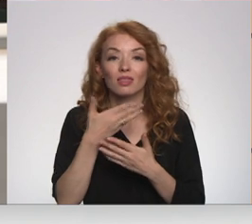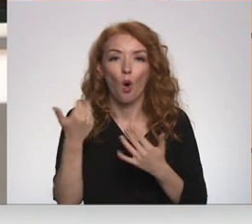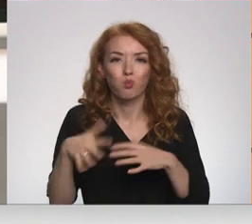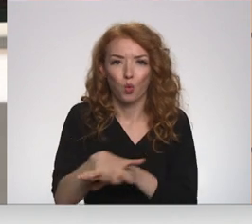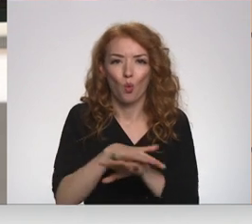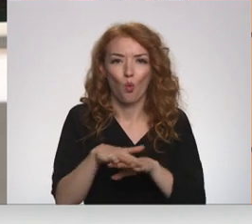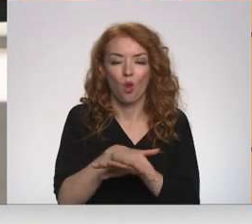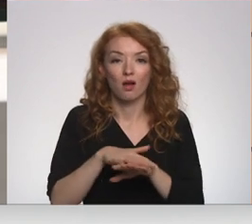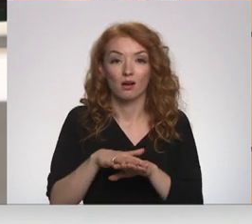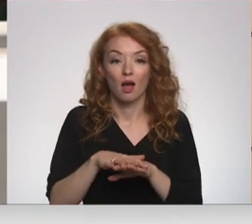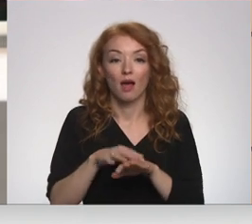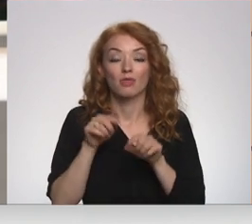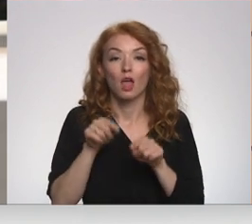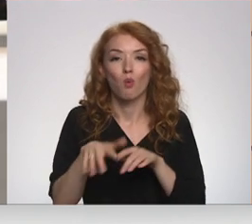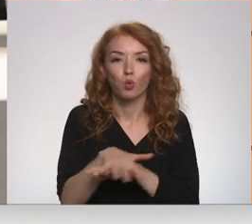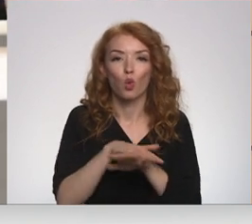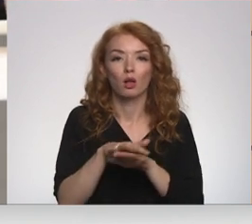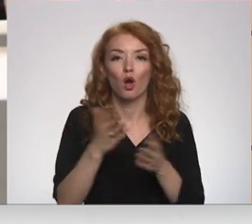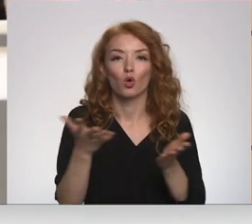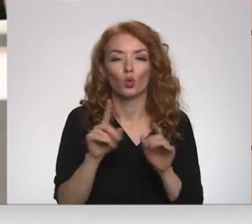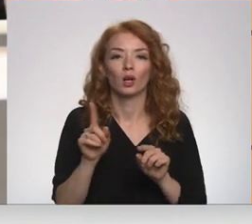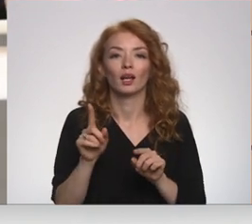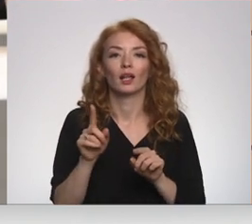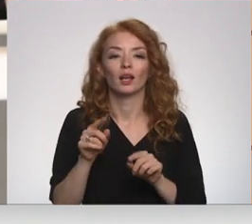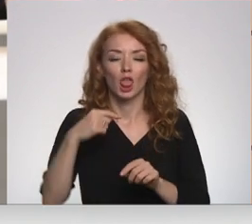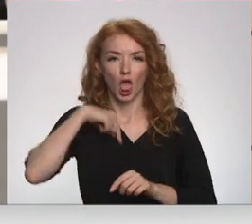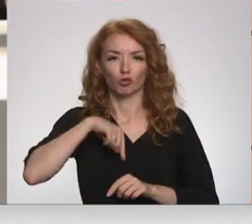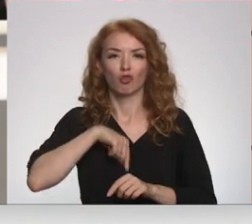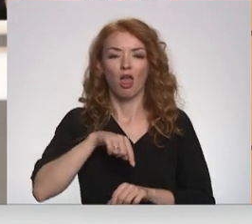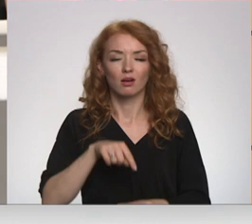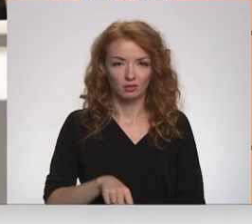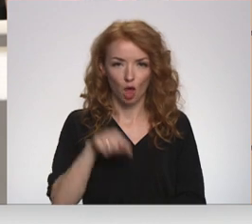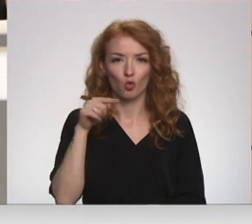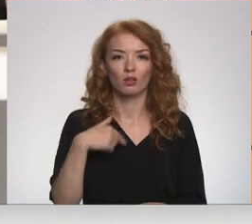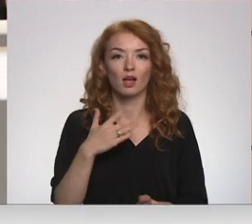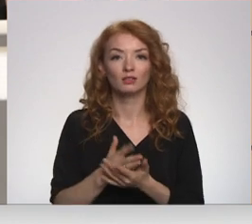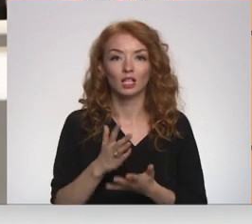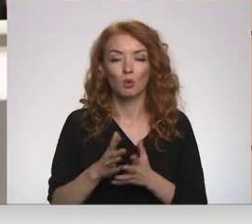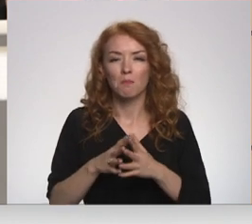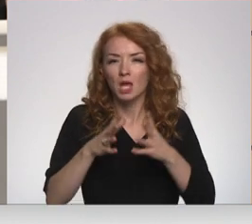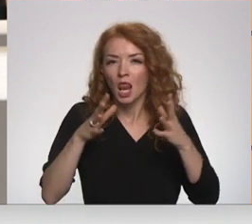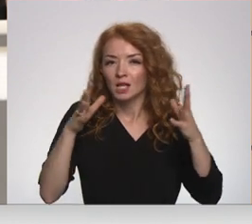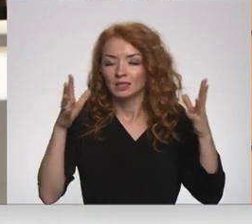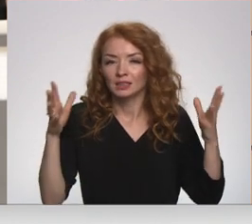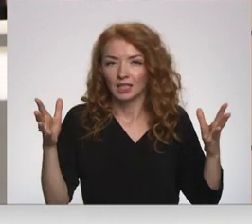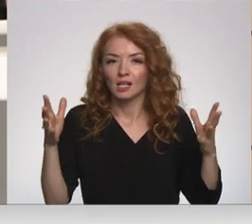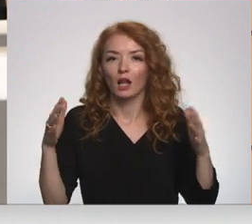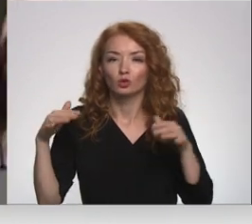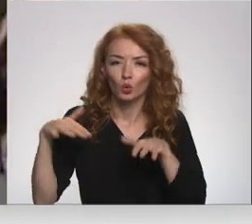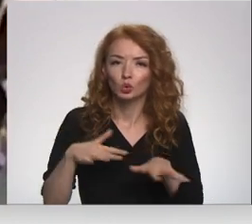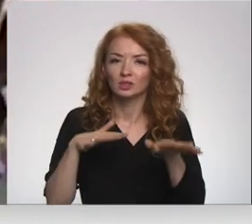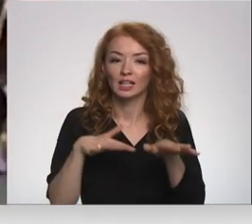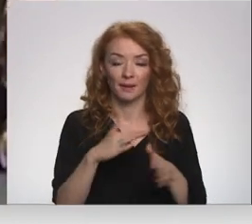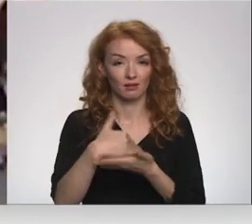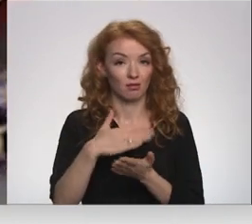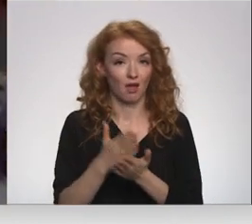pulkā. Tajā pulkā, kur ir tā nobriest tā iekšējā sajūta, es esmu milzīgas kustības daļa. Lai